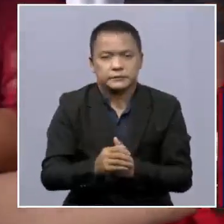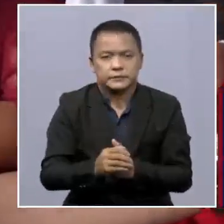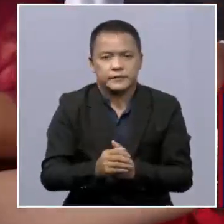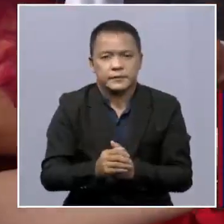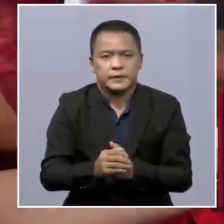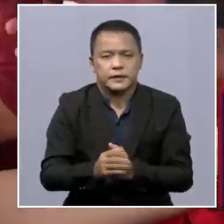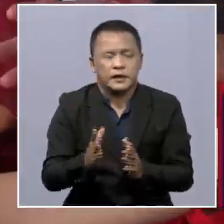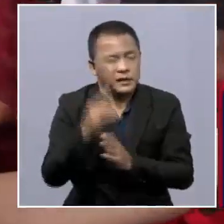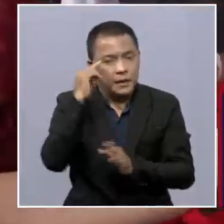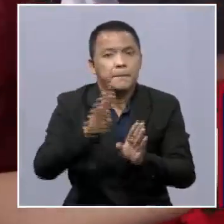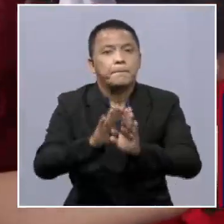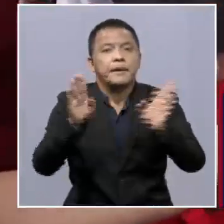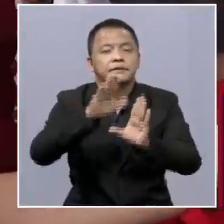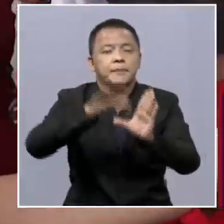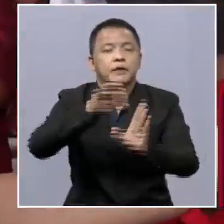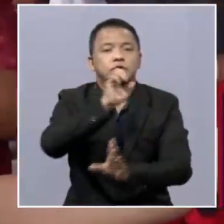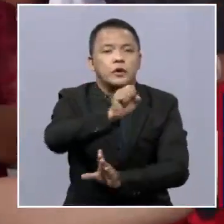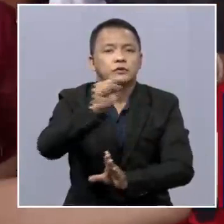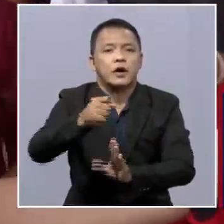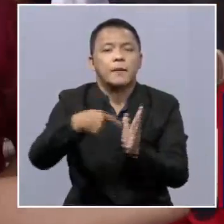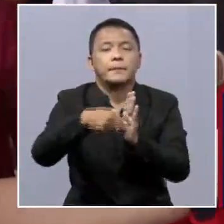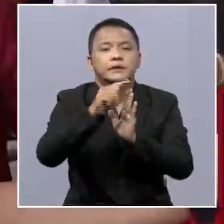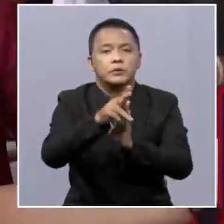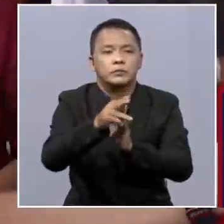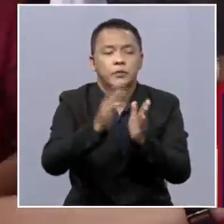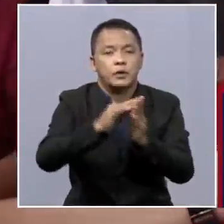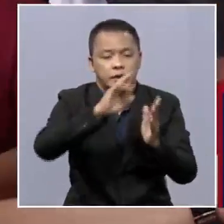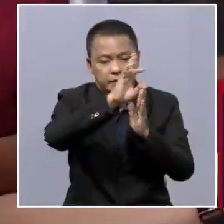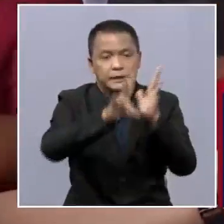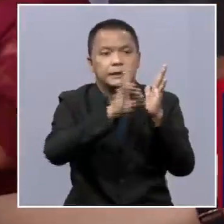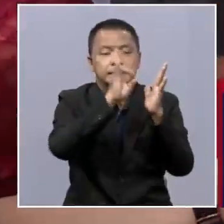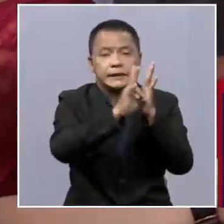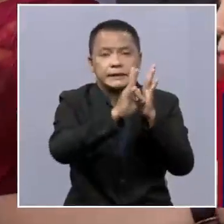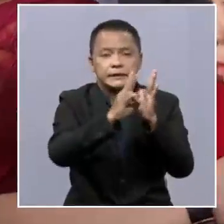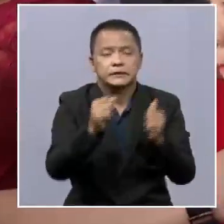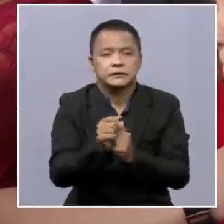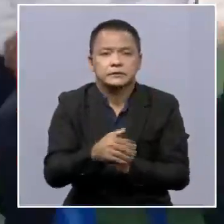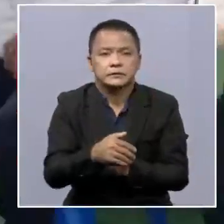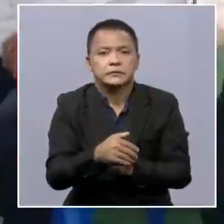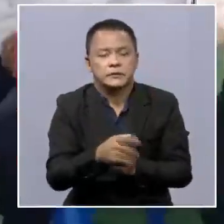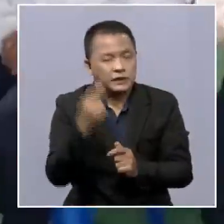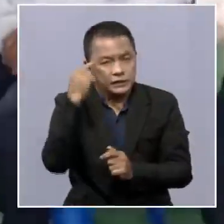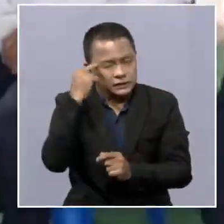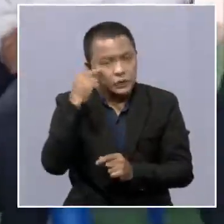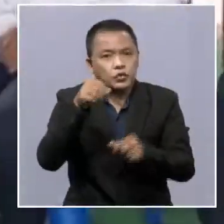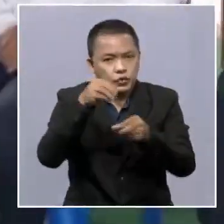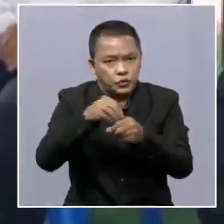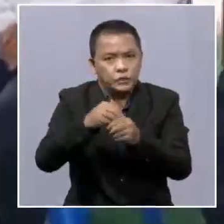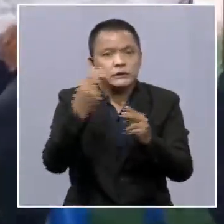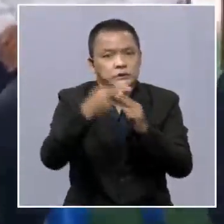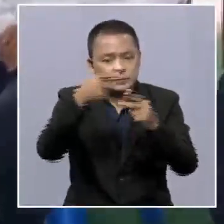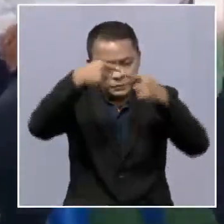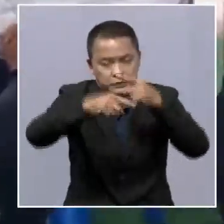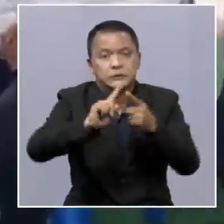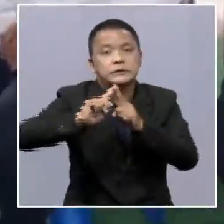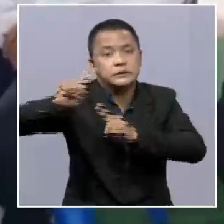านุสรเพิ่งจะเปิดตัวผู้สมัครส.ส.ปทุมธานีทั้ง7เขตเลยนะครับและตัวของคุณเสวกประเสริฐสุขก็อยู่ในรายชื่อเขตที่